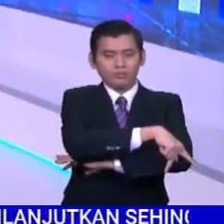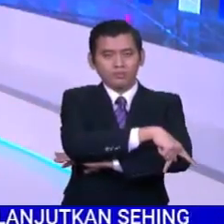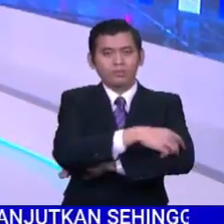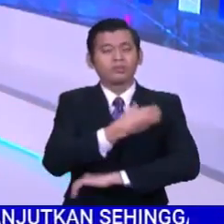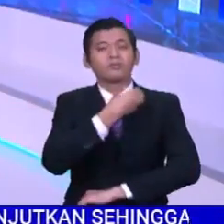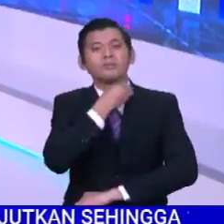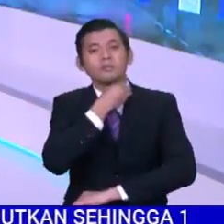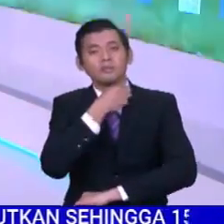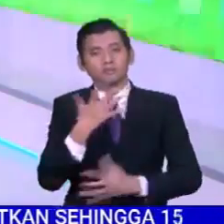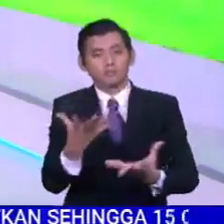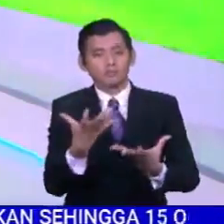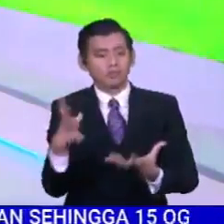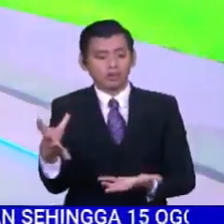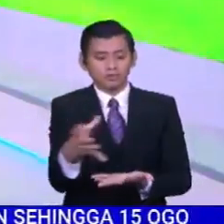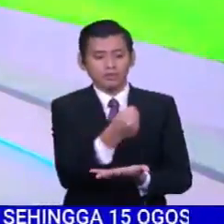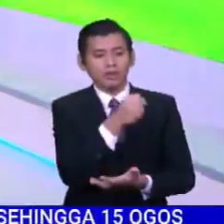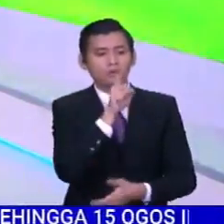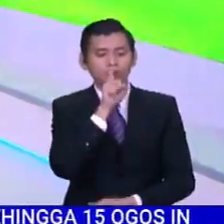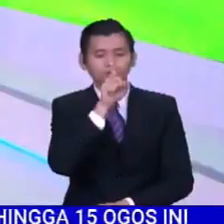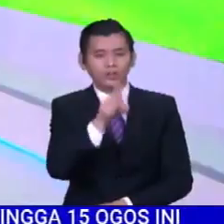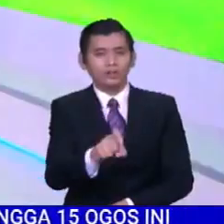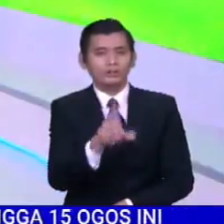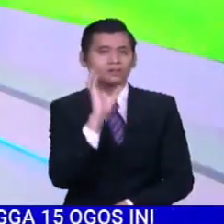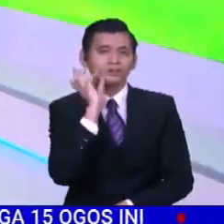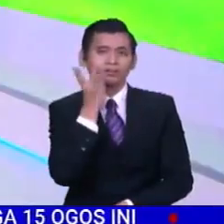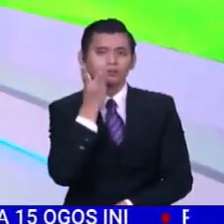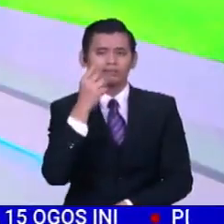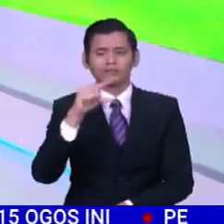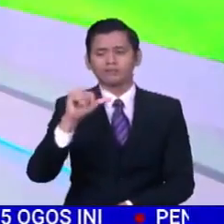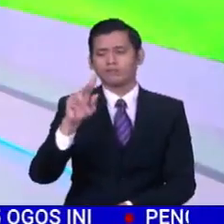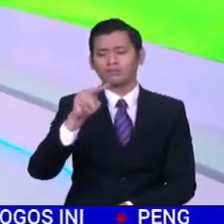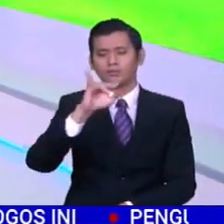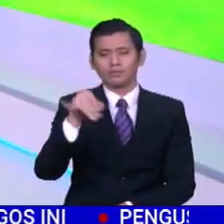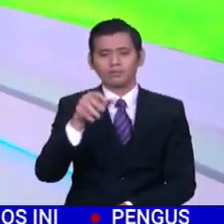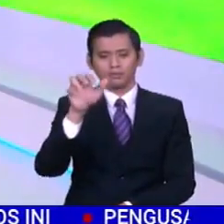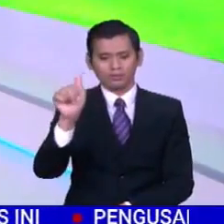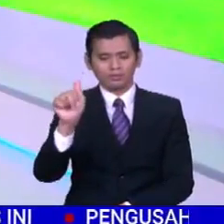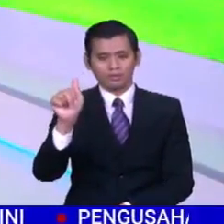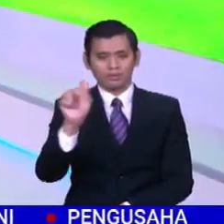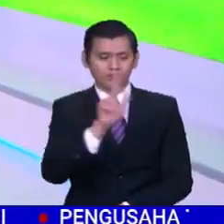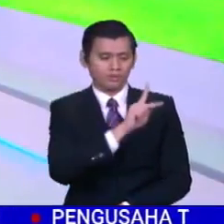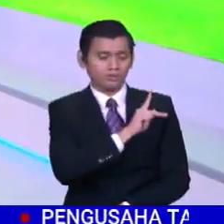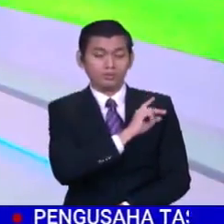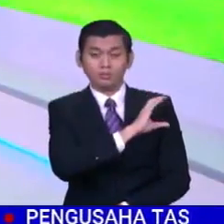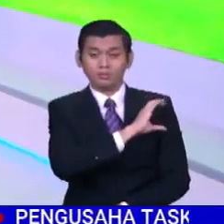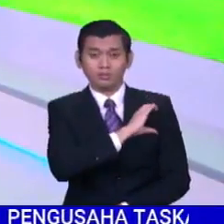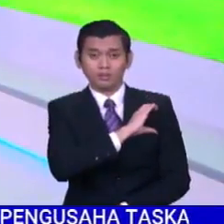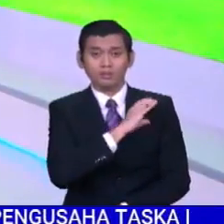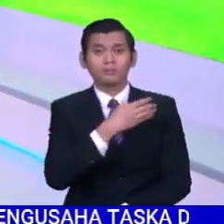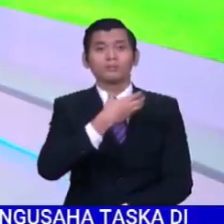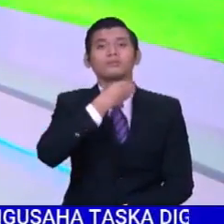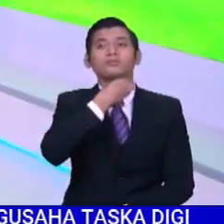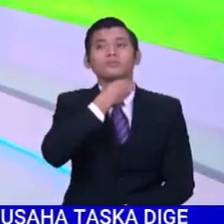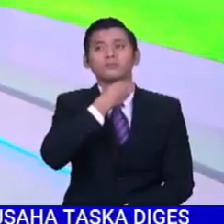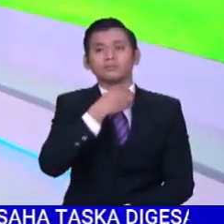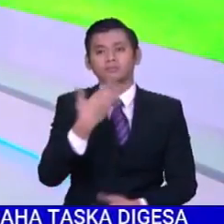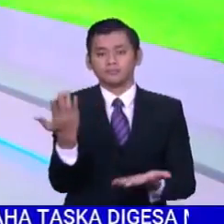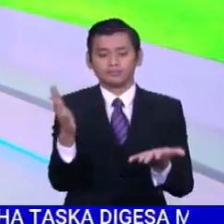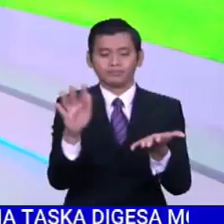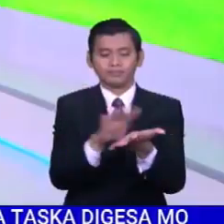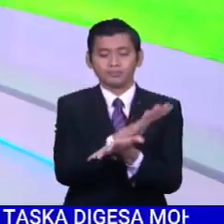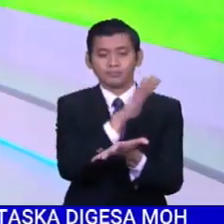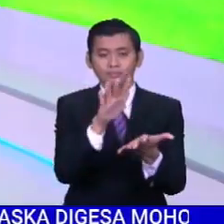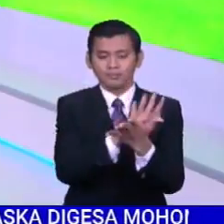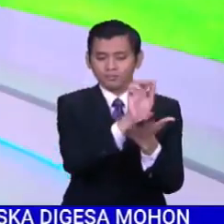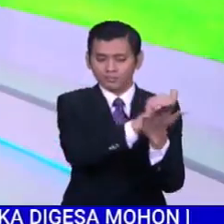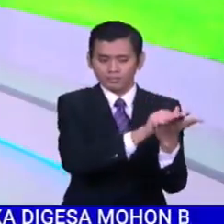ganja pada 23juli lepas ketua polis perak dathomir faridhal attros Wahid berkata kertas jasad Tan